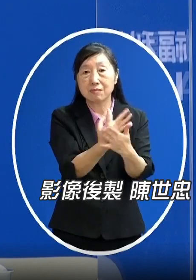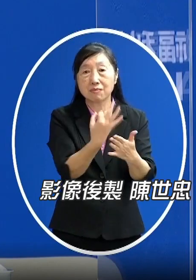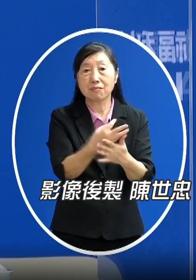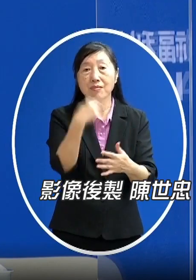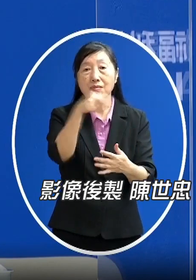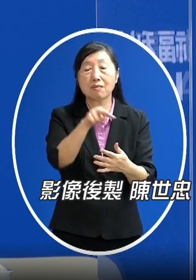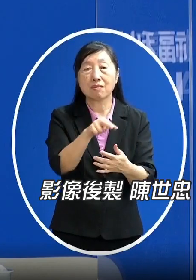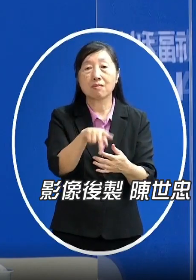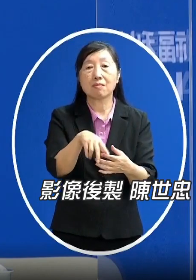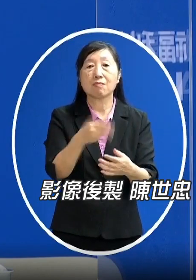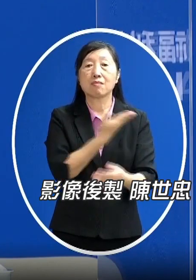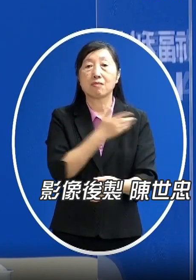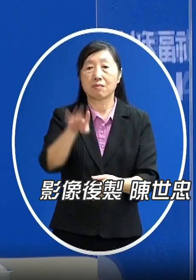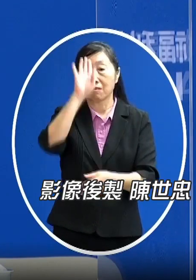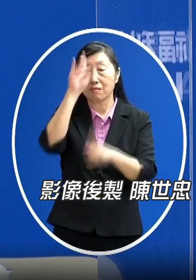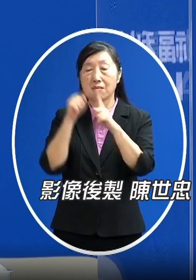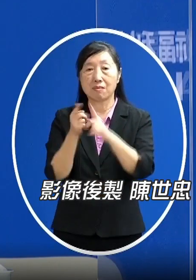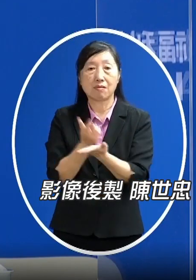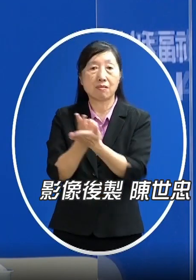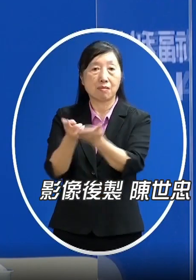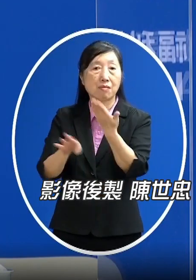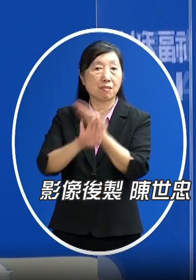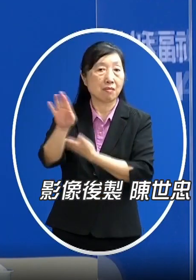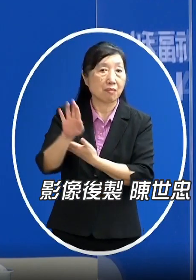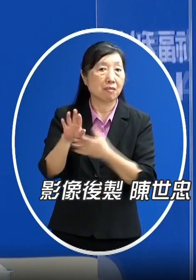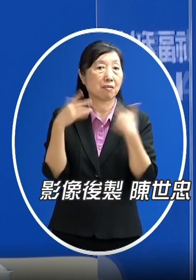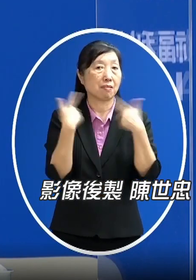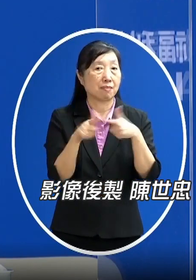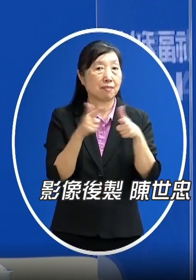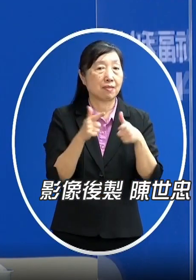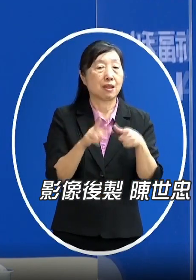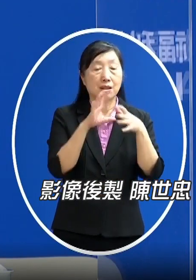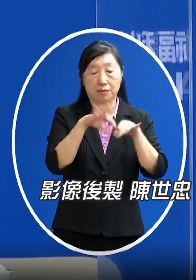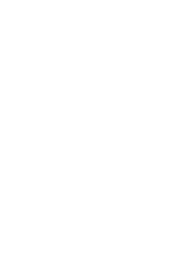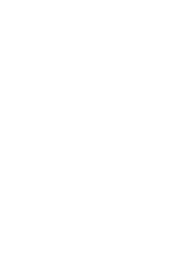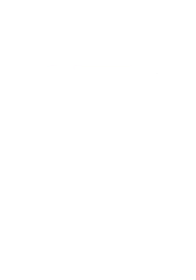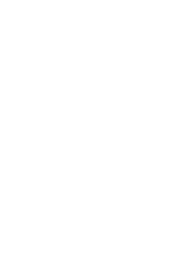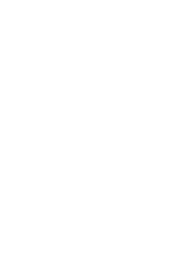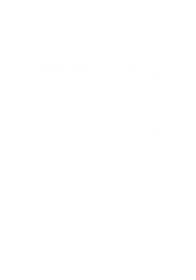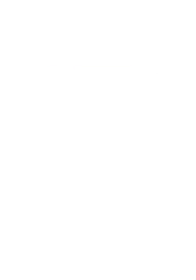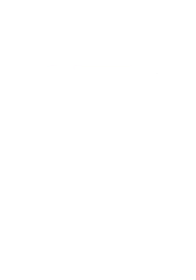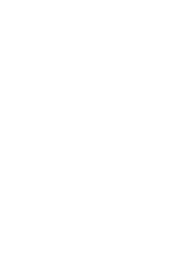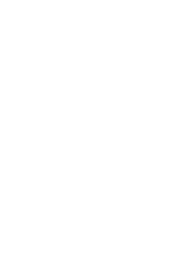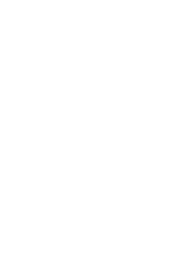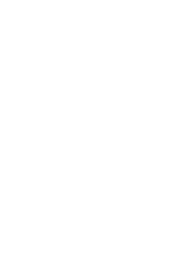把它弄到户外去做相关治疗，那这些是我们要做澄清的，好。